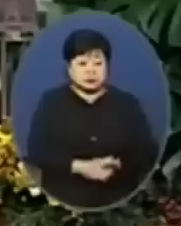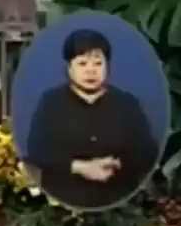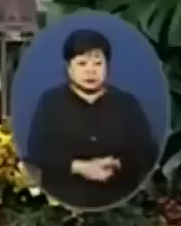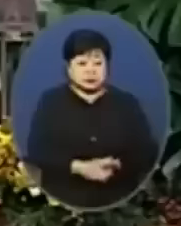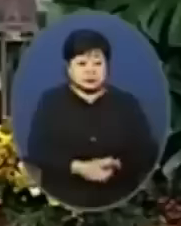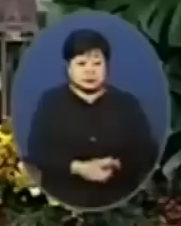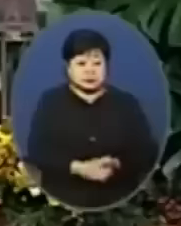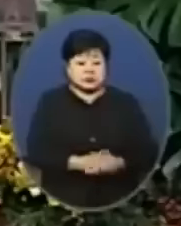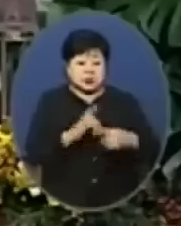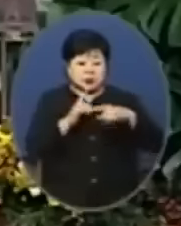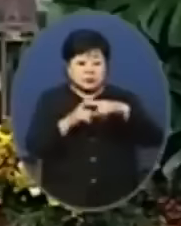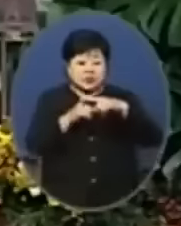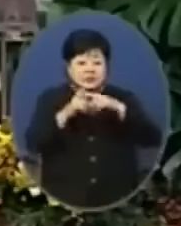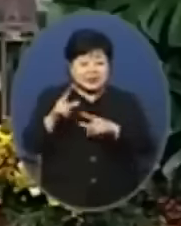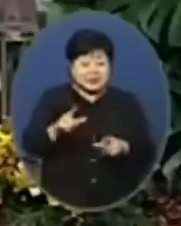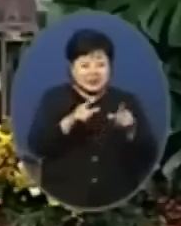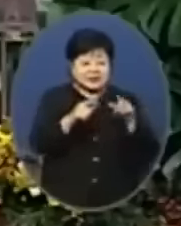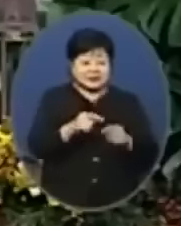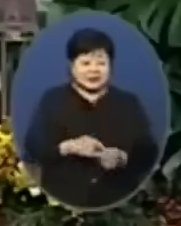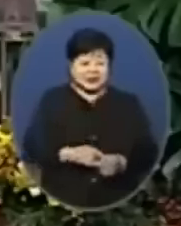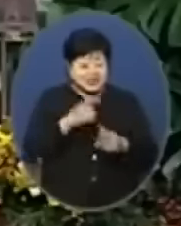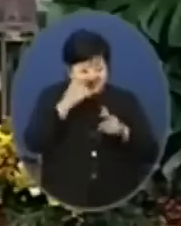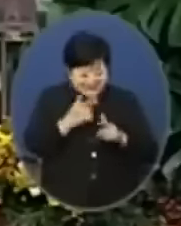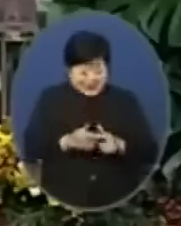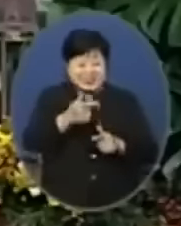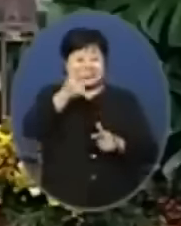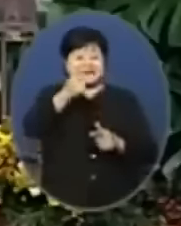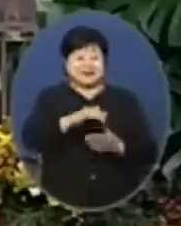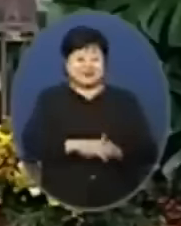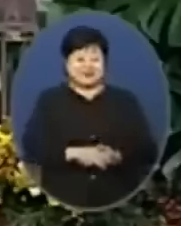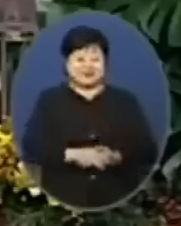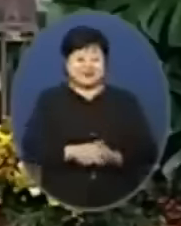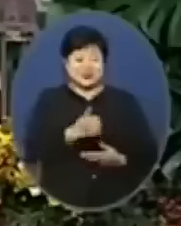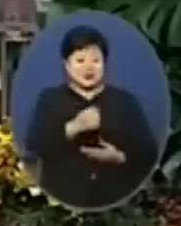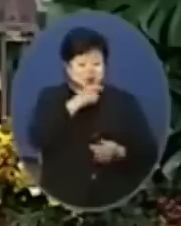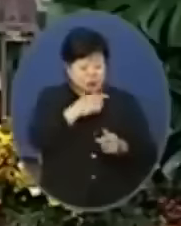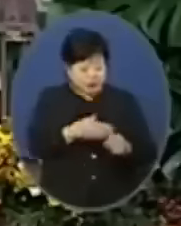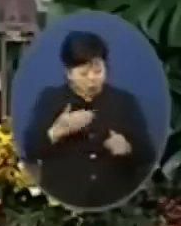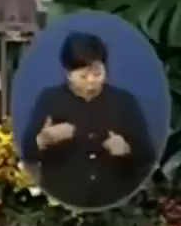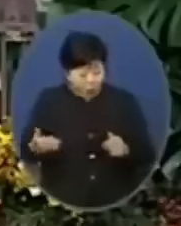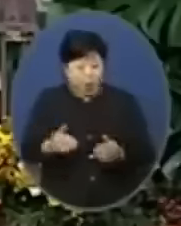여러분 플러스 인생을 간단히 한번 해볼까요? 예수님, 주님의 보혈로